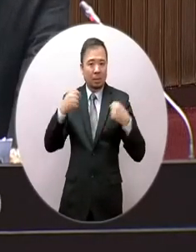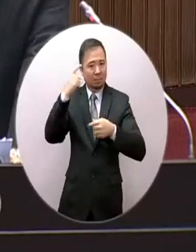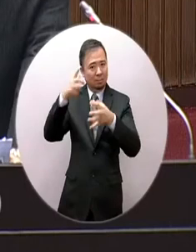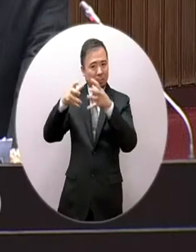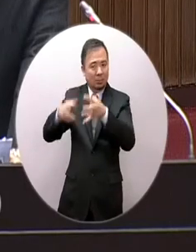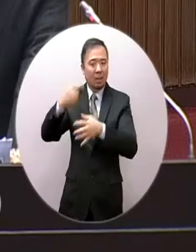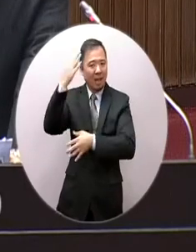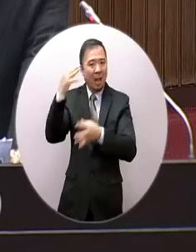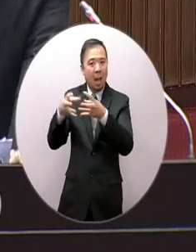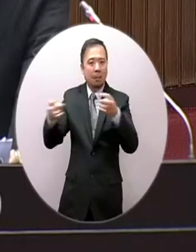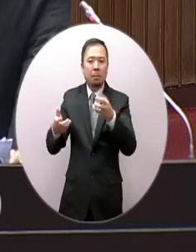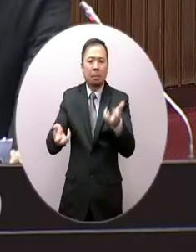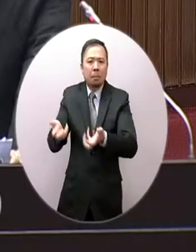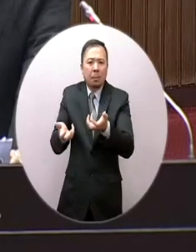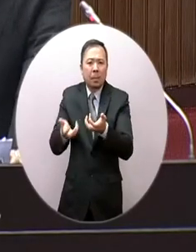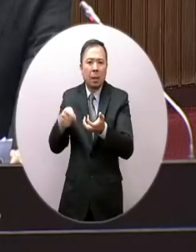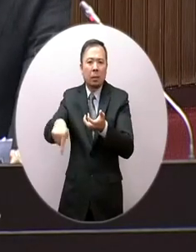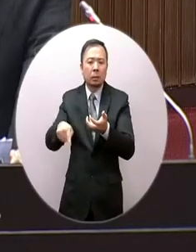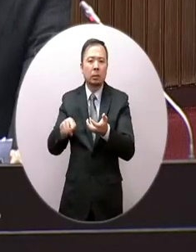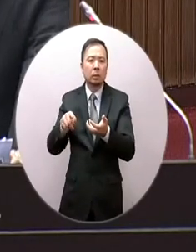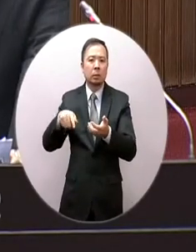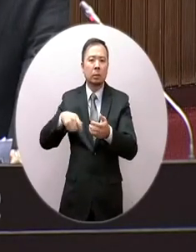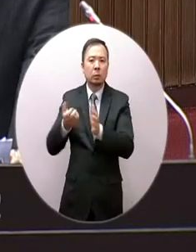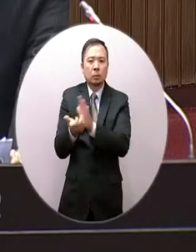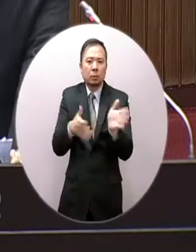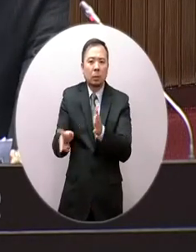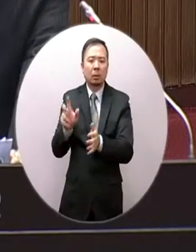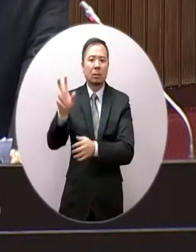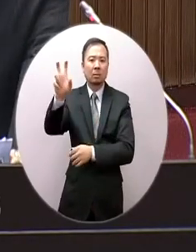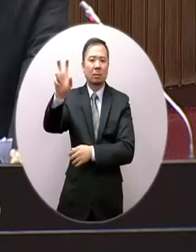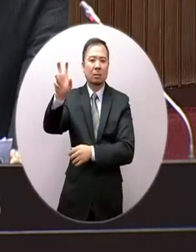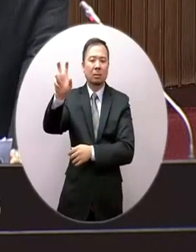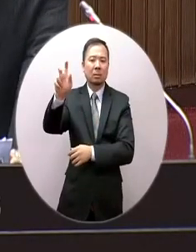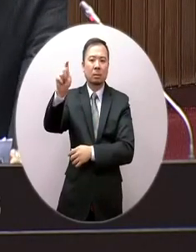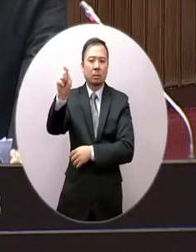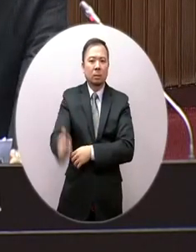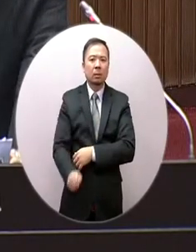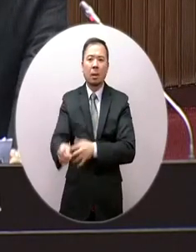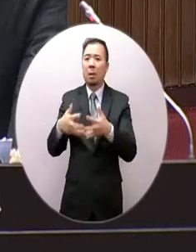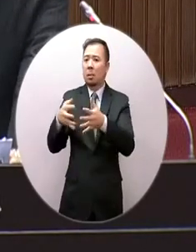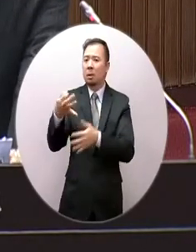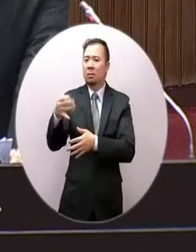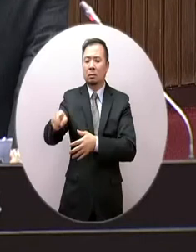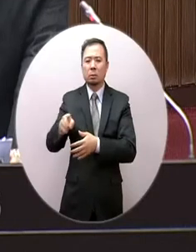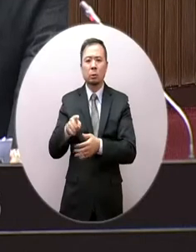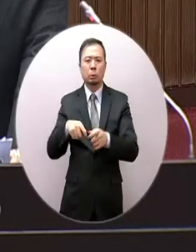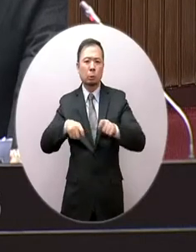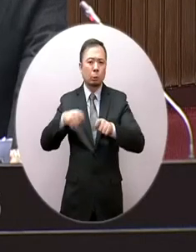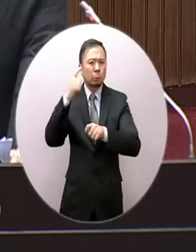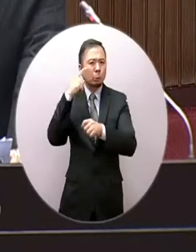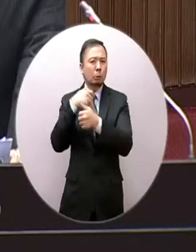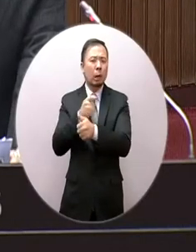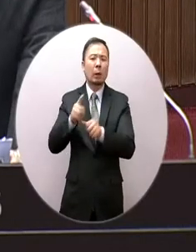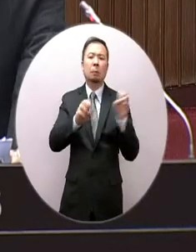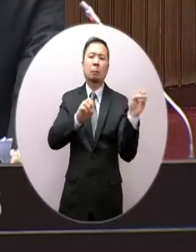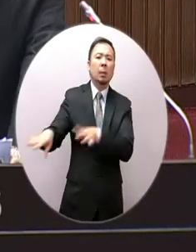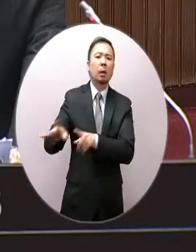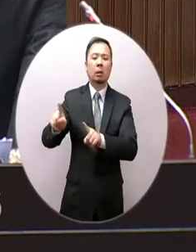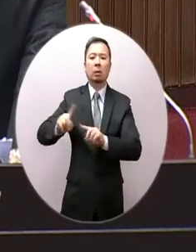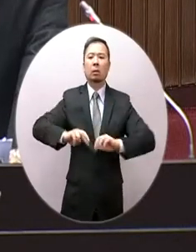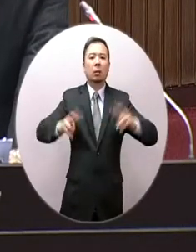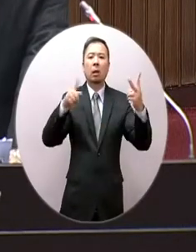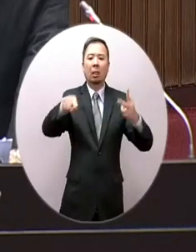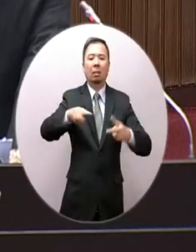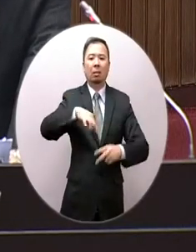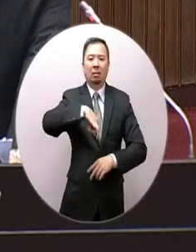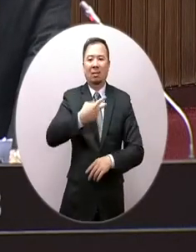了70亿美金最后放弃不用了就是从蓝煤改为天然气的发电厂、哦、